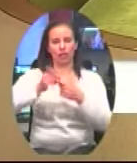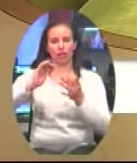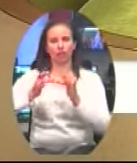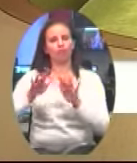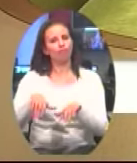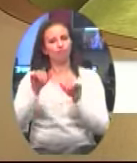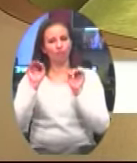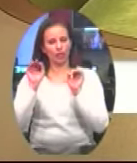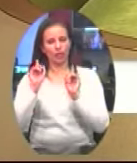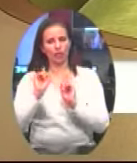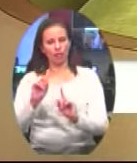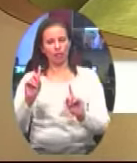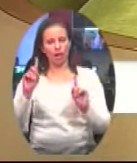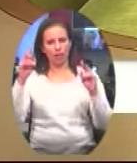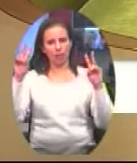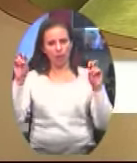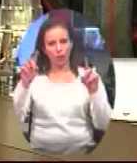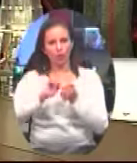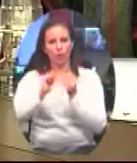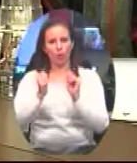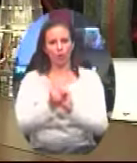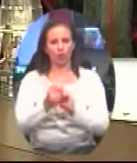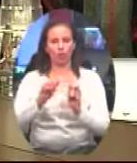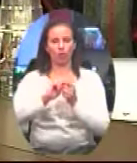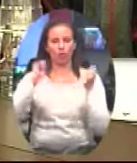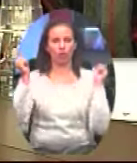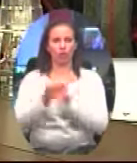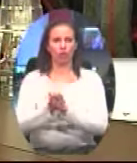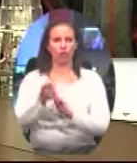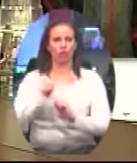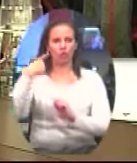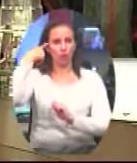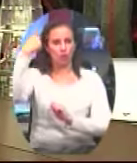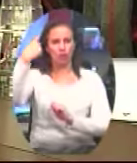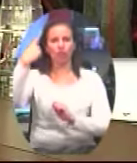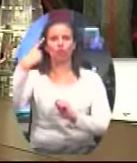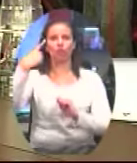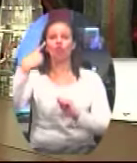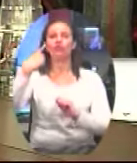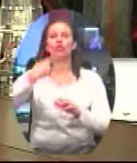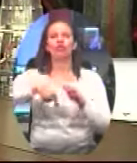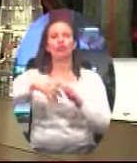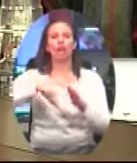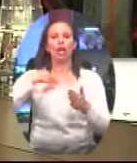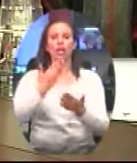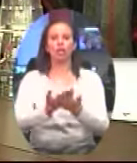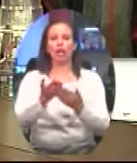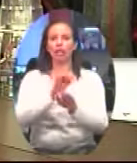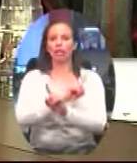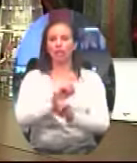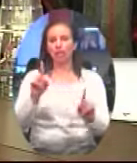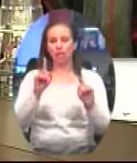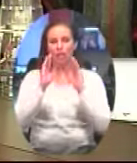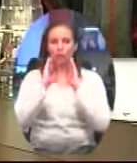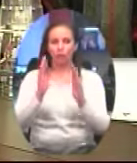הסתייגויות מהנוסח או מהשינוי. אני חושבת שהצבעת אמון היא כלי חשוב מאוד בידי האופוזיציה. אף אחד לא לוקח אותה בקלות